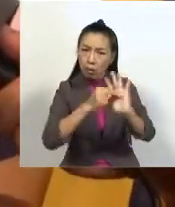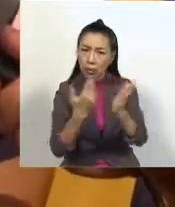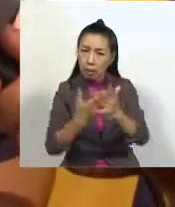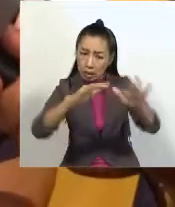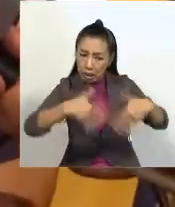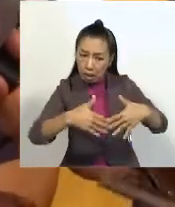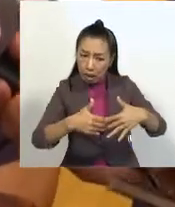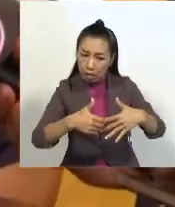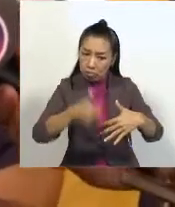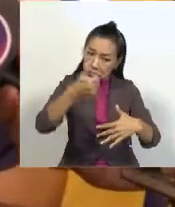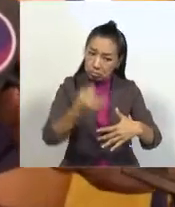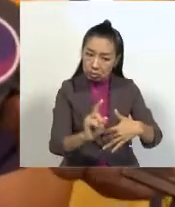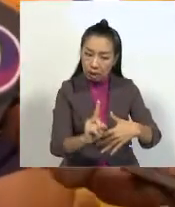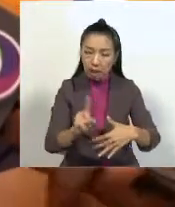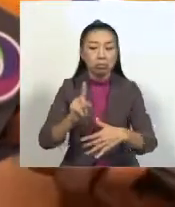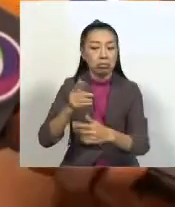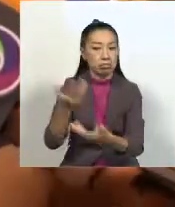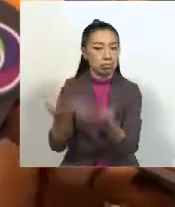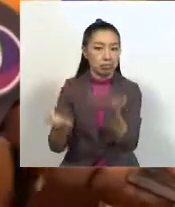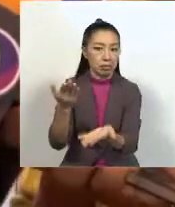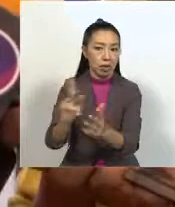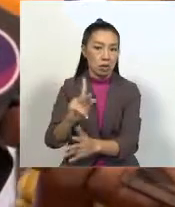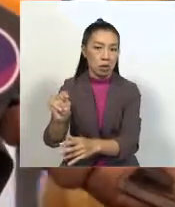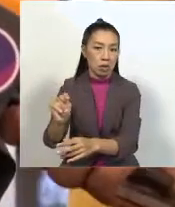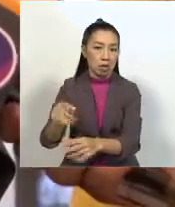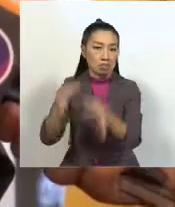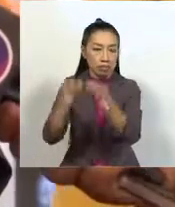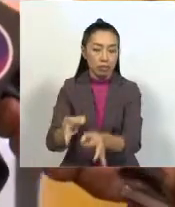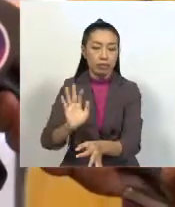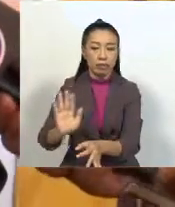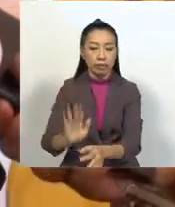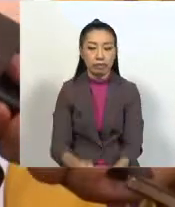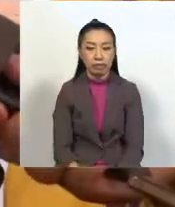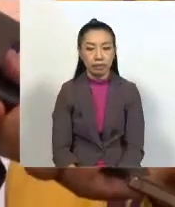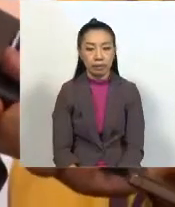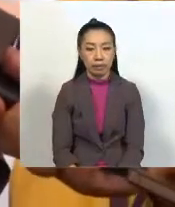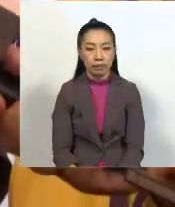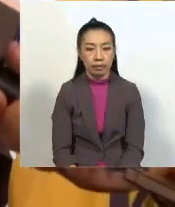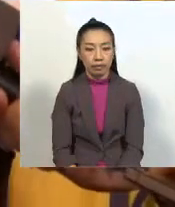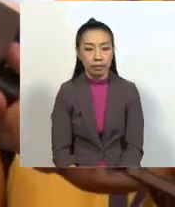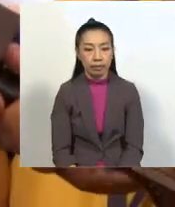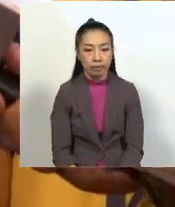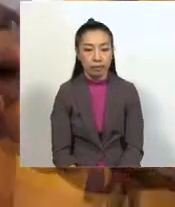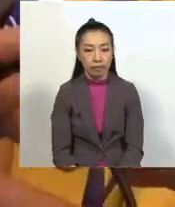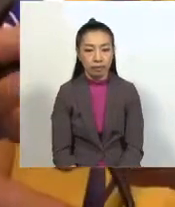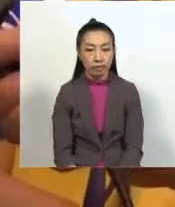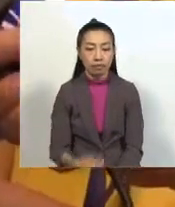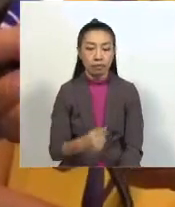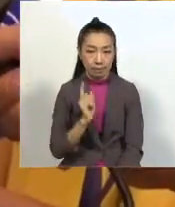รายละเอียดที่ต้องพิจารณาประกอบกันอีกหลายเรื่องครับฟังเสียงรองนายกรัฐมนตรีกันดูครับ เ